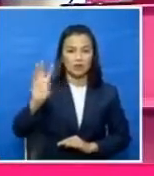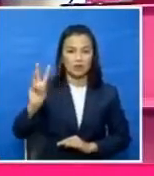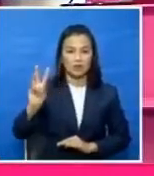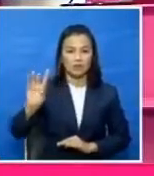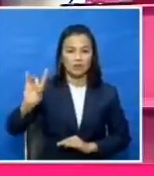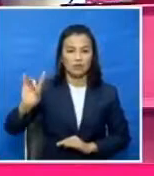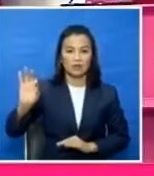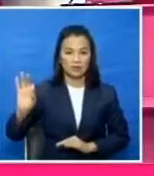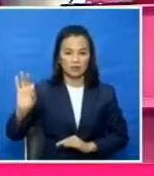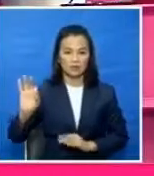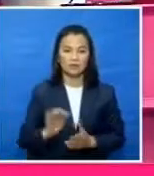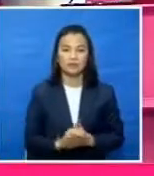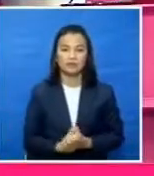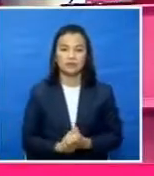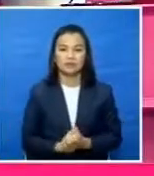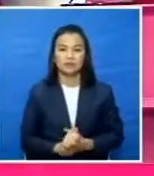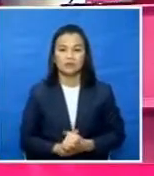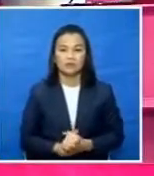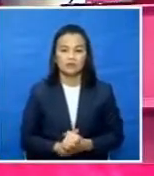3921689